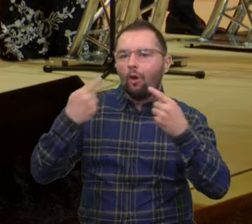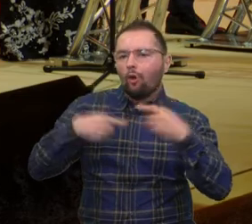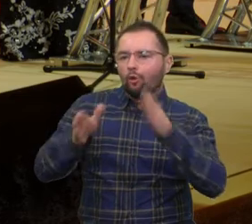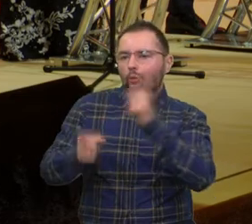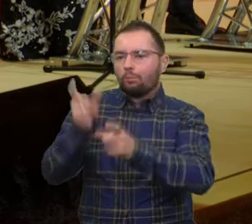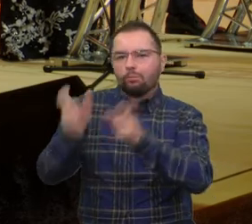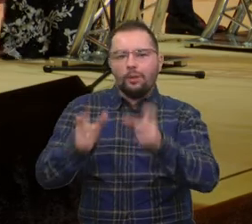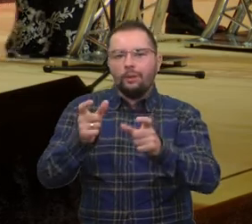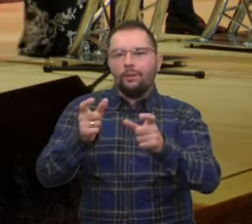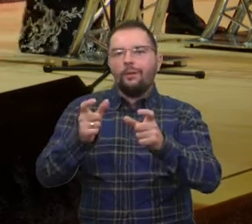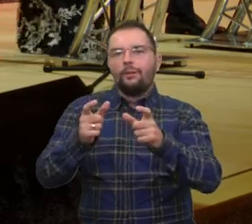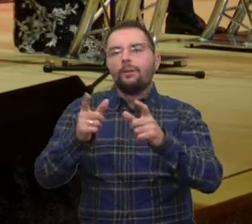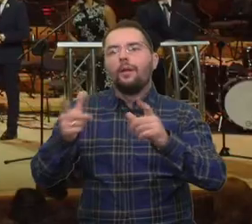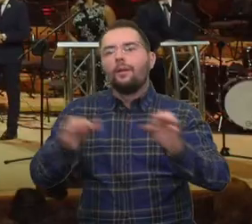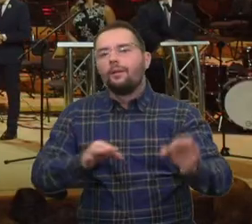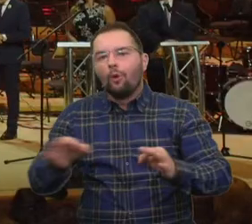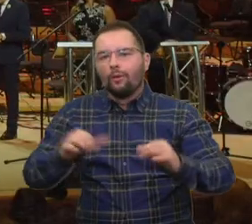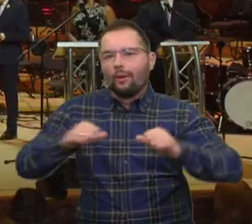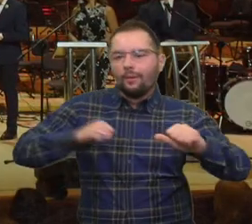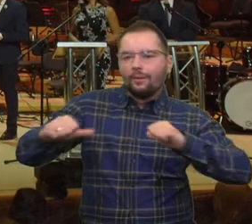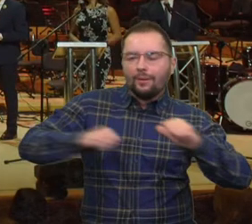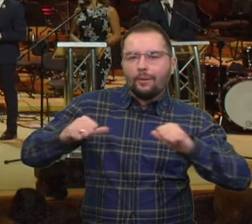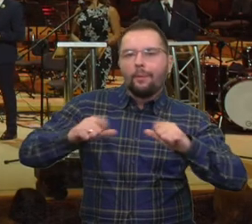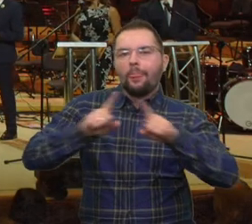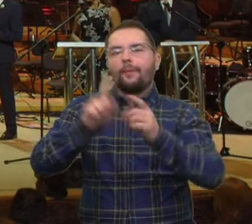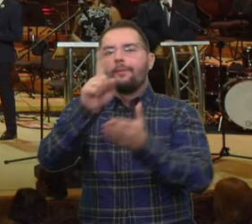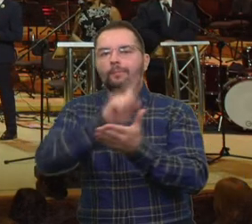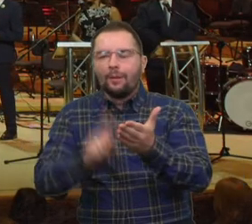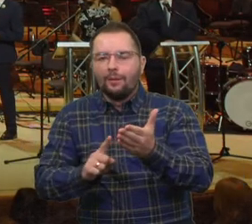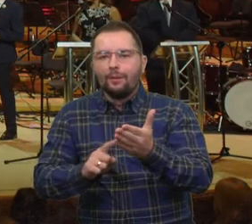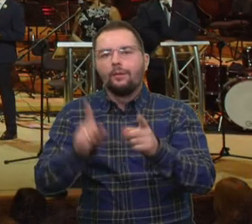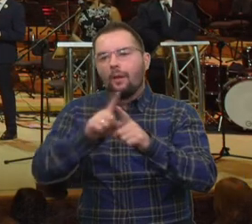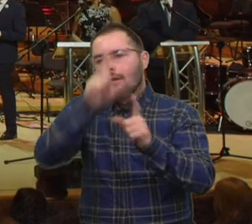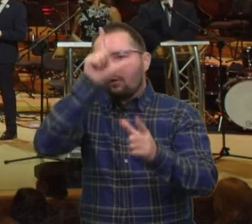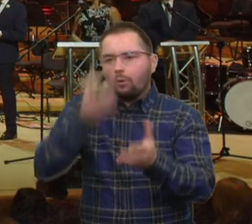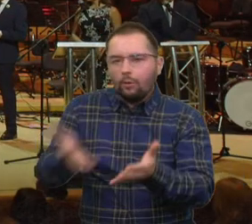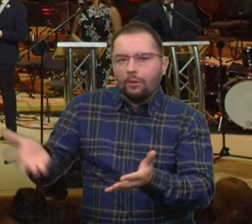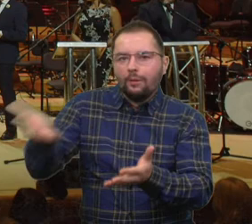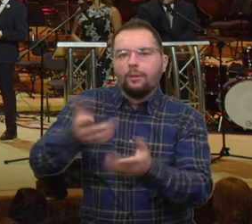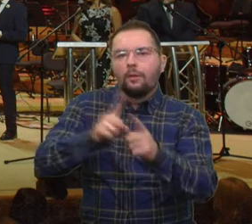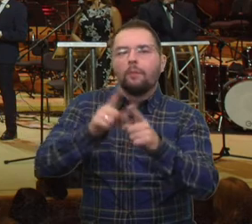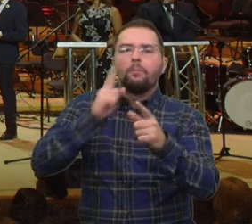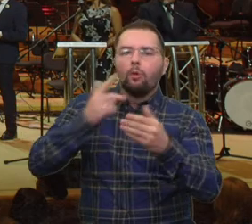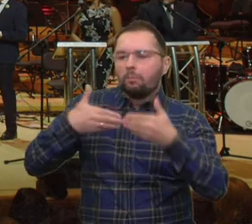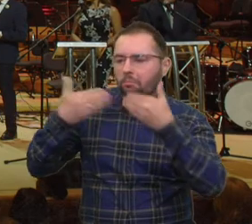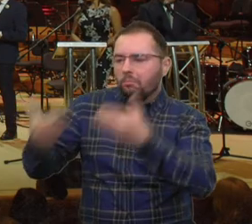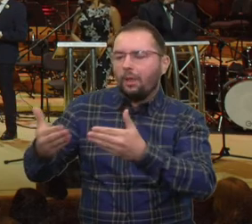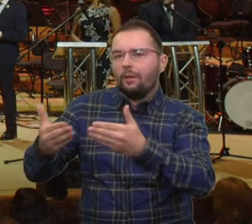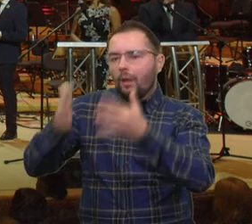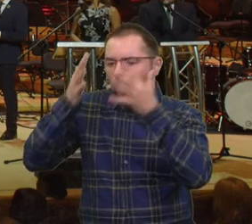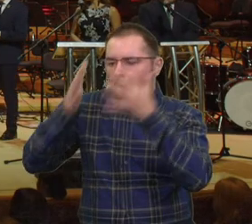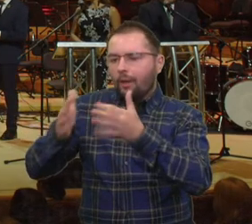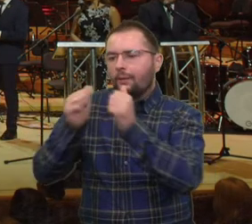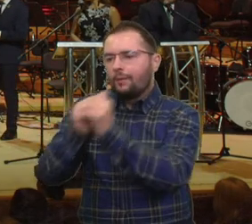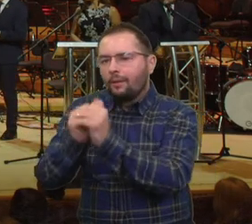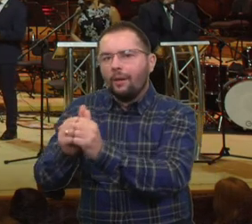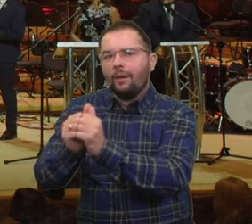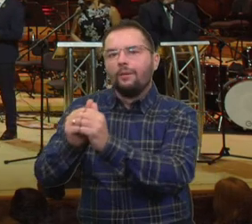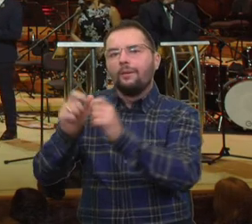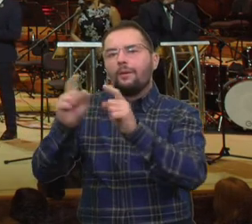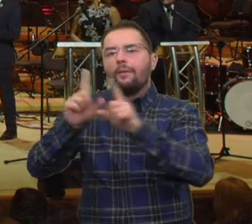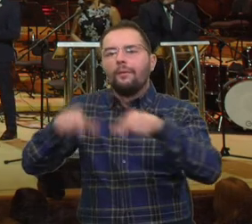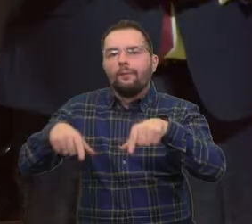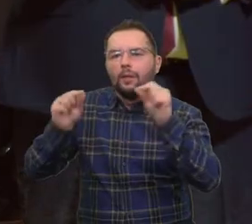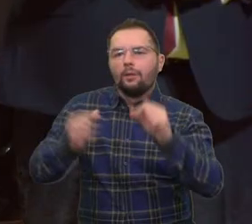historia samorządu śląskiego, ludzi oddanych, ludzi zaangażowanych, ludzi, którzy z